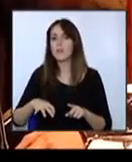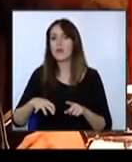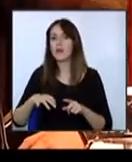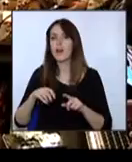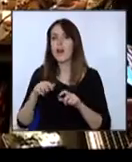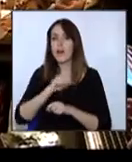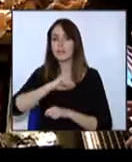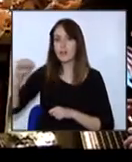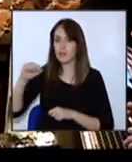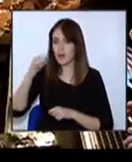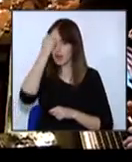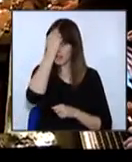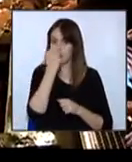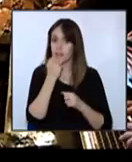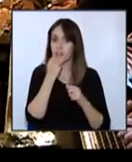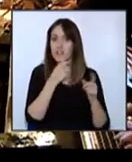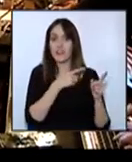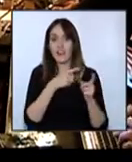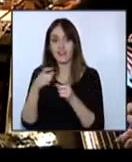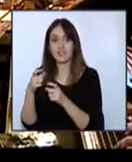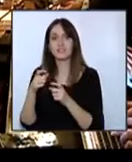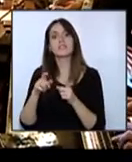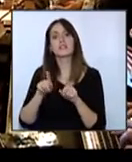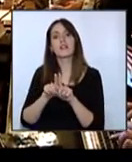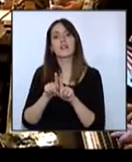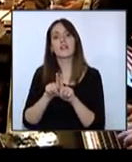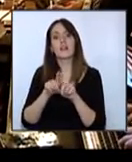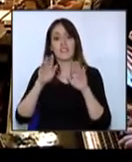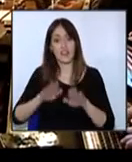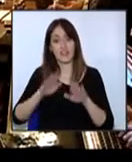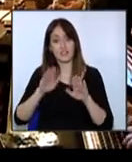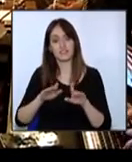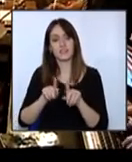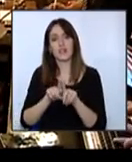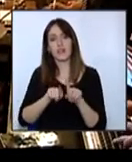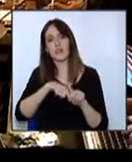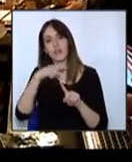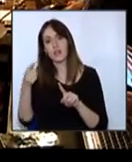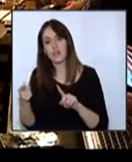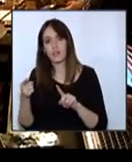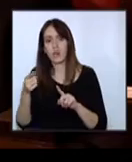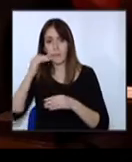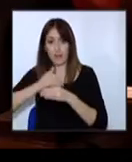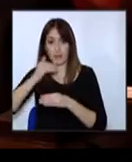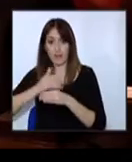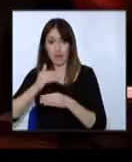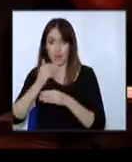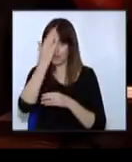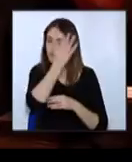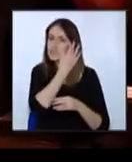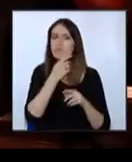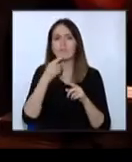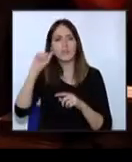medieval? Senyor Anglada? Sí, vostè sap que va córrer uns rumors per aquí a la ciutat de Vic que